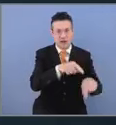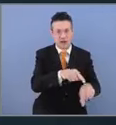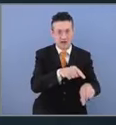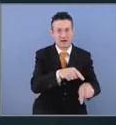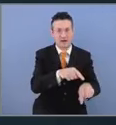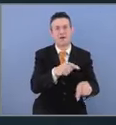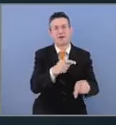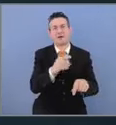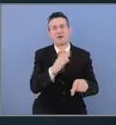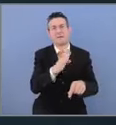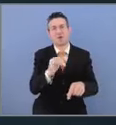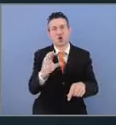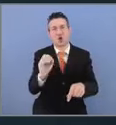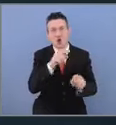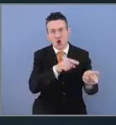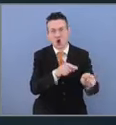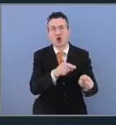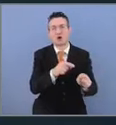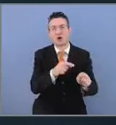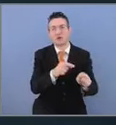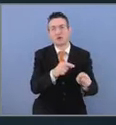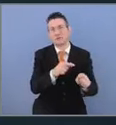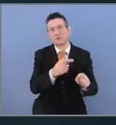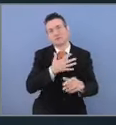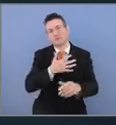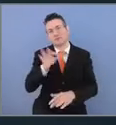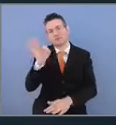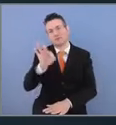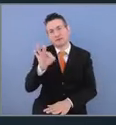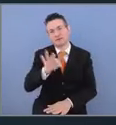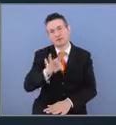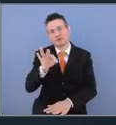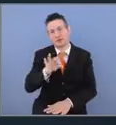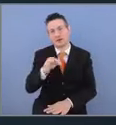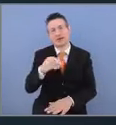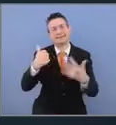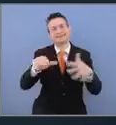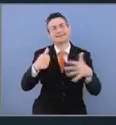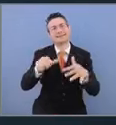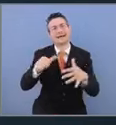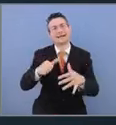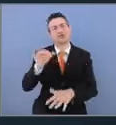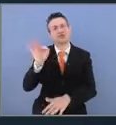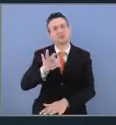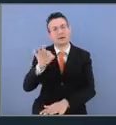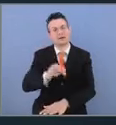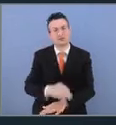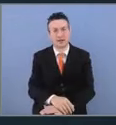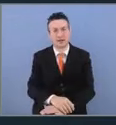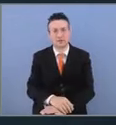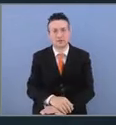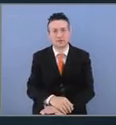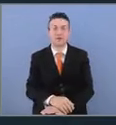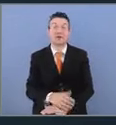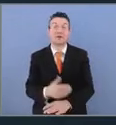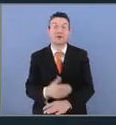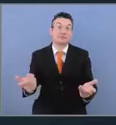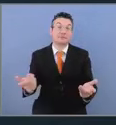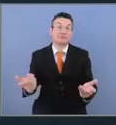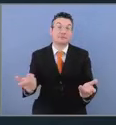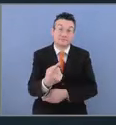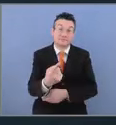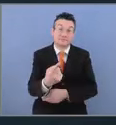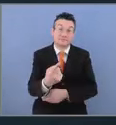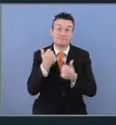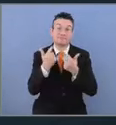europei, con una percentuale dell'oltre 16%. Con questo a dirvi come molto spesso quei traguardi, anche il